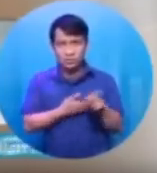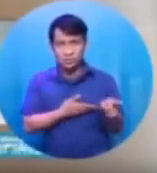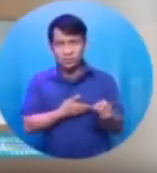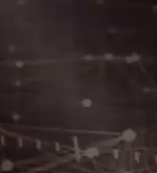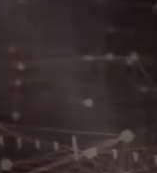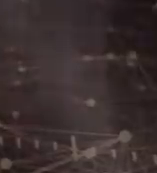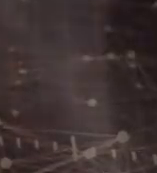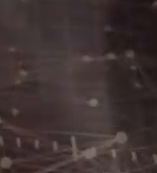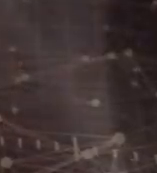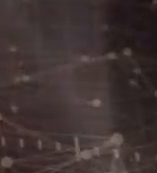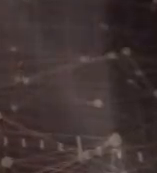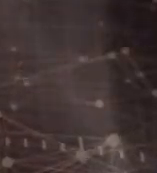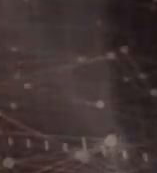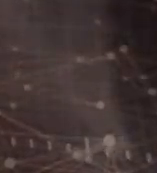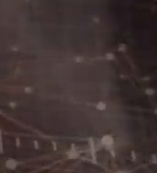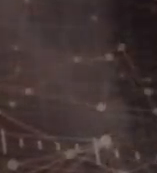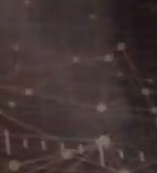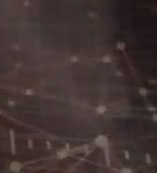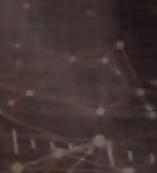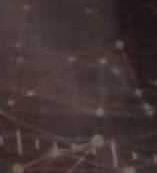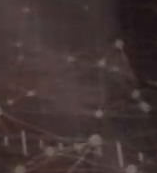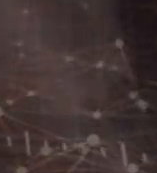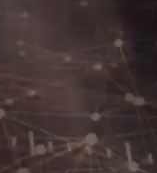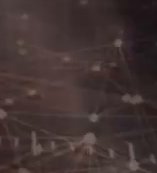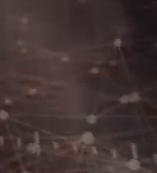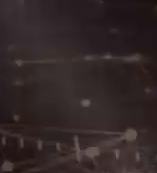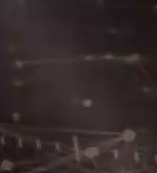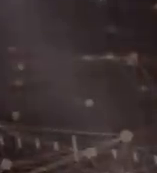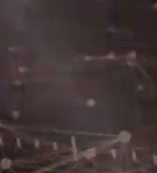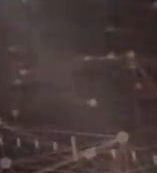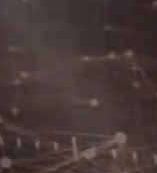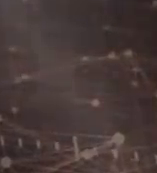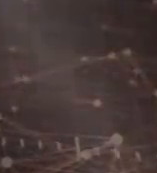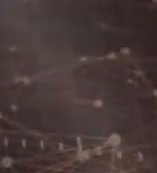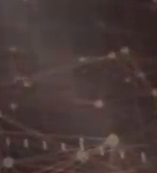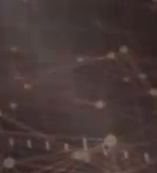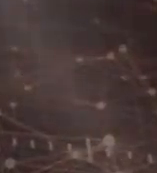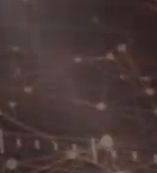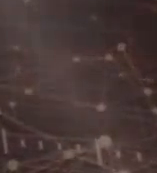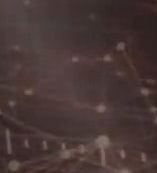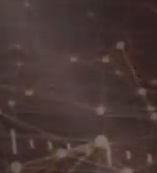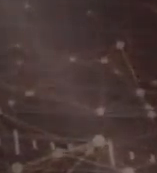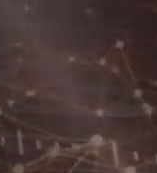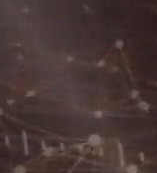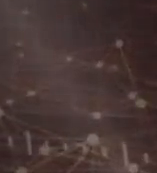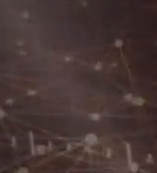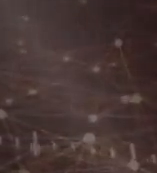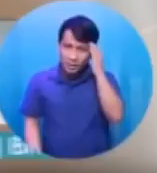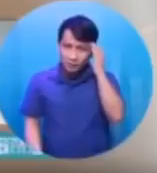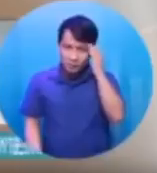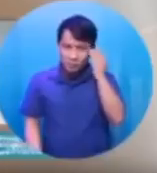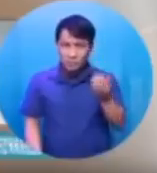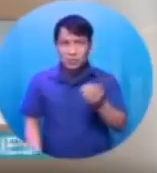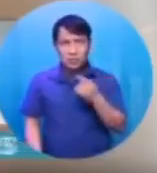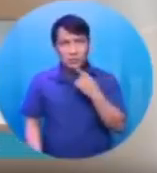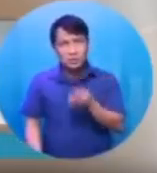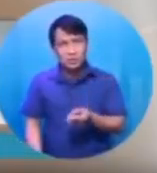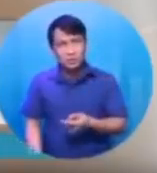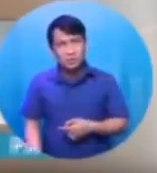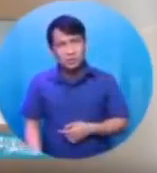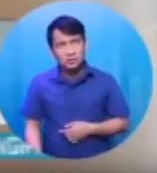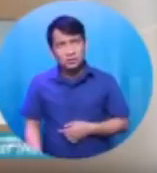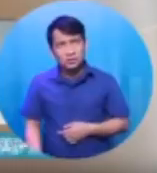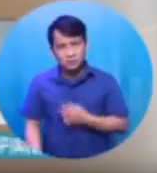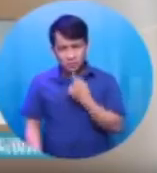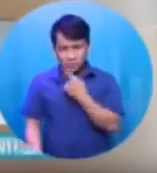Opo. So wala kayong karapatan dyan sa bata. Dapat siya mapunta sa biological mother at siya po ay si Janet. Opo. O si Sir Alam Jan. Alam ko naman po yun. Ibibigay ko po yun sa kanya. O